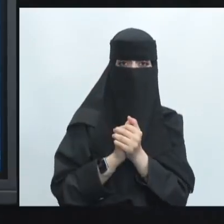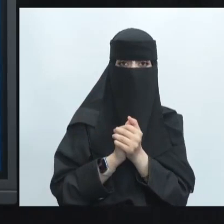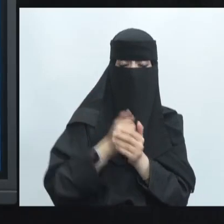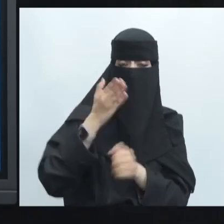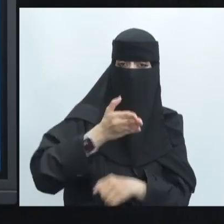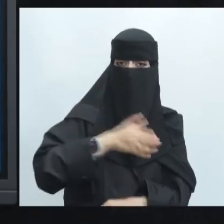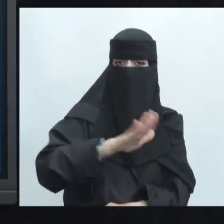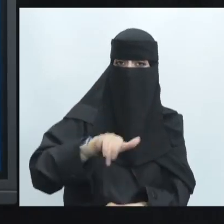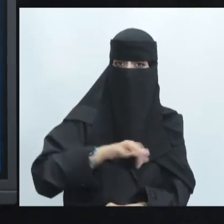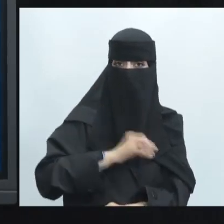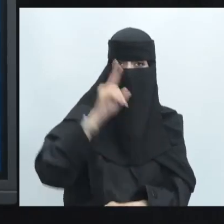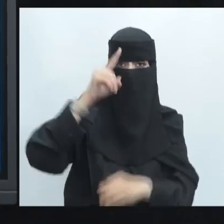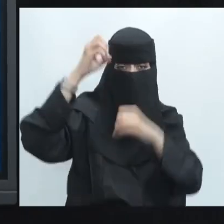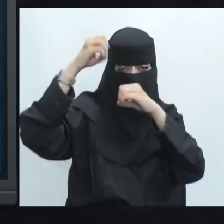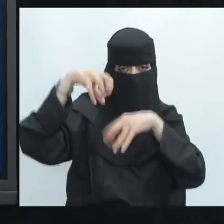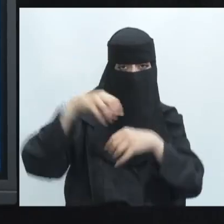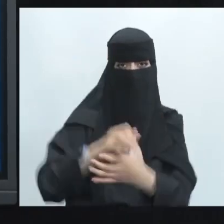المتابعه والسلام عليكم ورحمه wabarakatuh